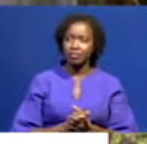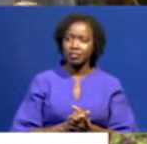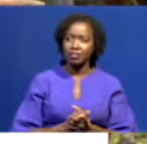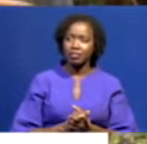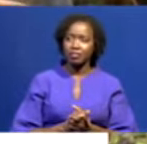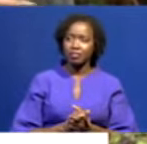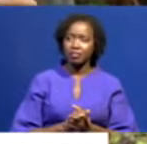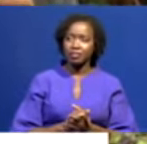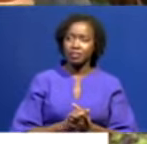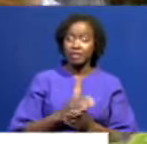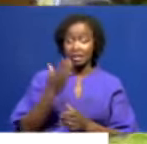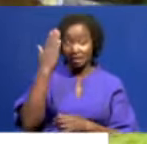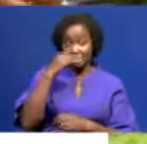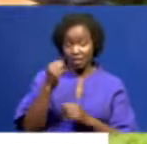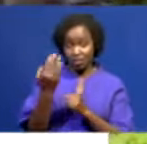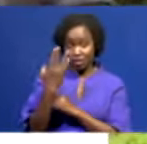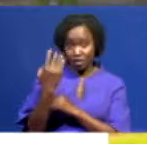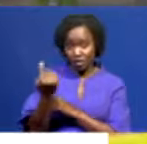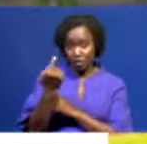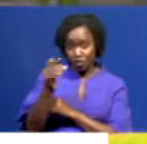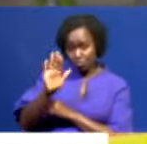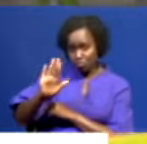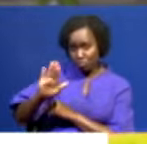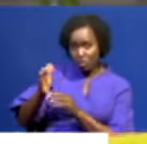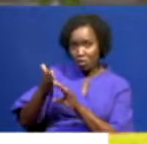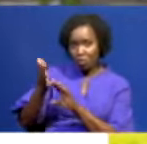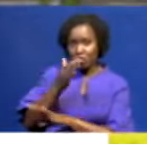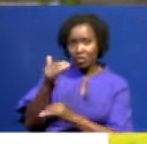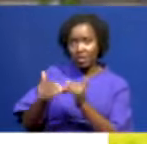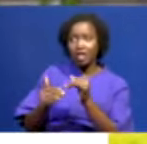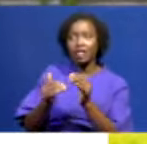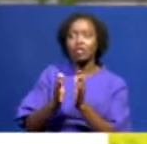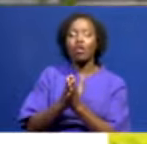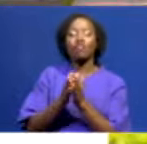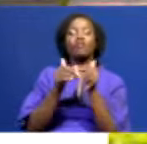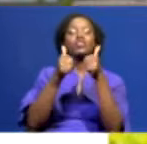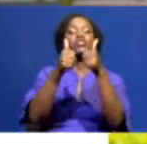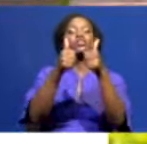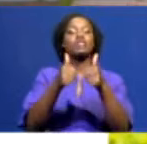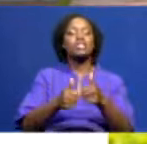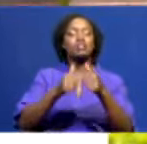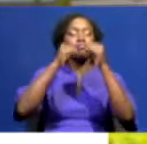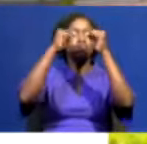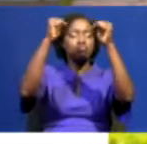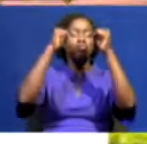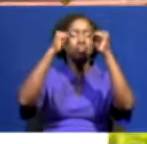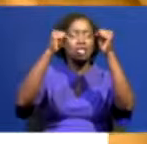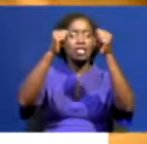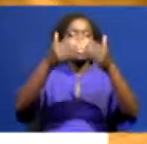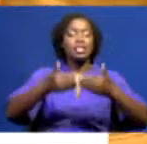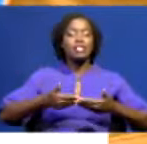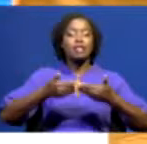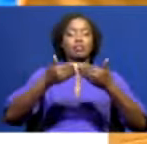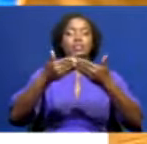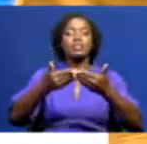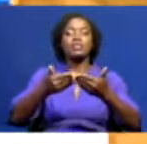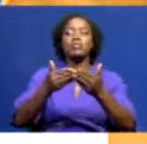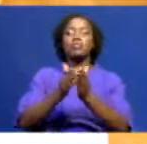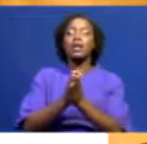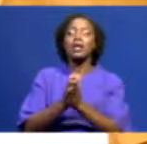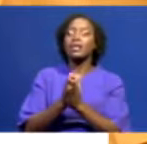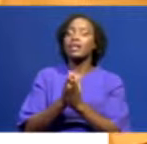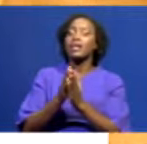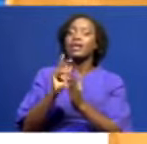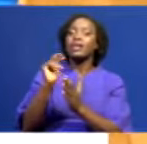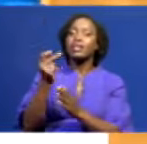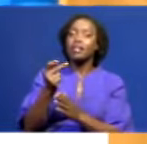Ni siku 14 pekee zimesalia kabla ya kukamilika kwa makataa ya ilani ya mgomo iliyowasilishwa na muungano wa vyama vya wahudumu wa